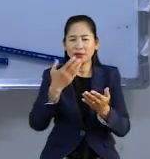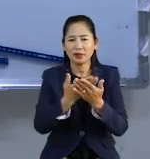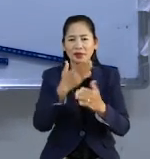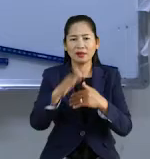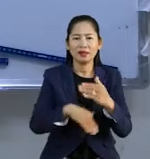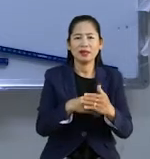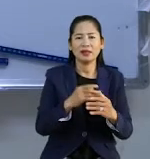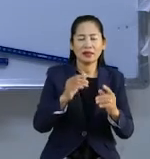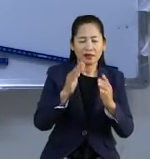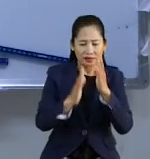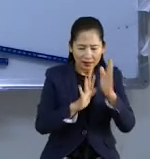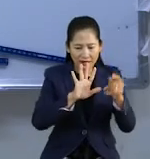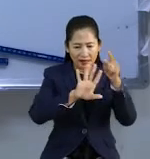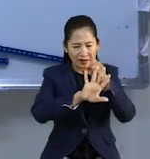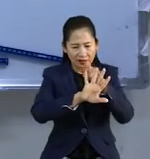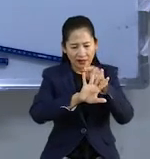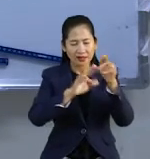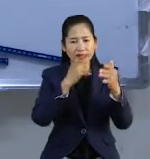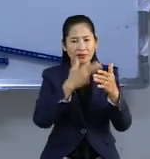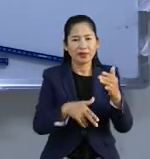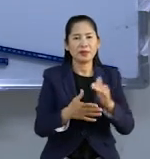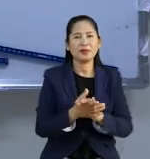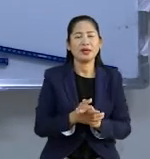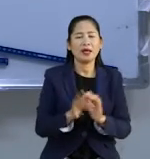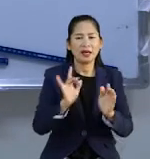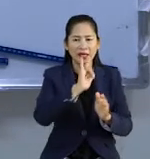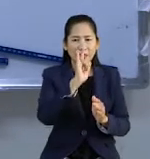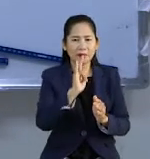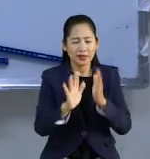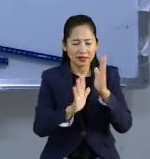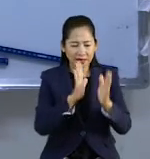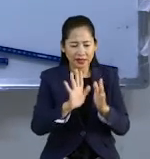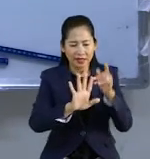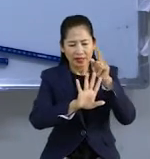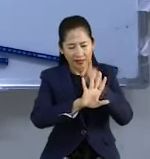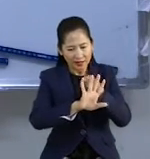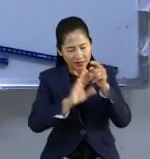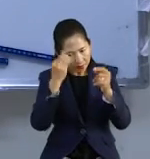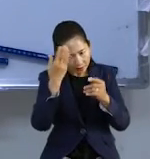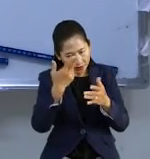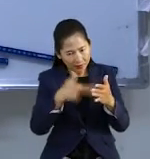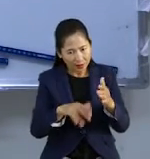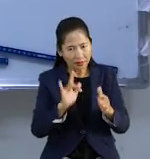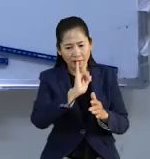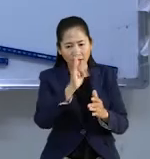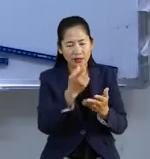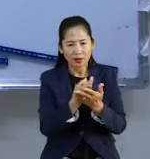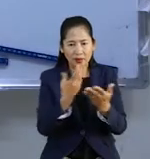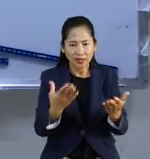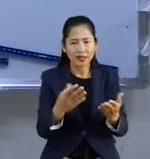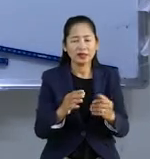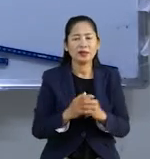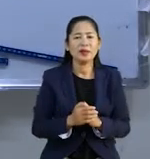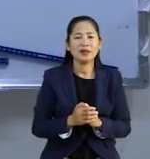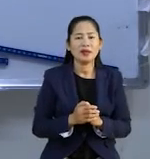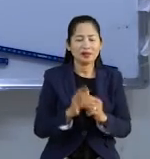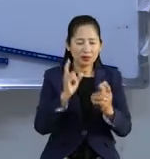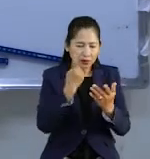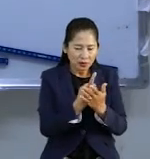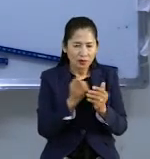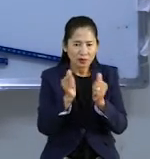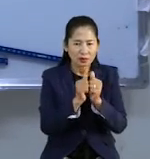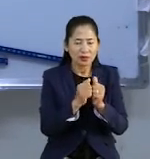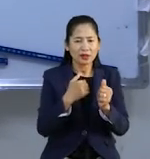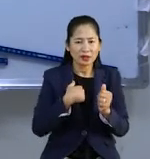จังตาสัญญาผัดเลือคือเจียไว้กีปลาสัญญาผัดเลือดำใบเอาไว้ยังปลาอย่างโดยเด็กตาก้นจะรวม